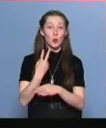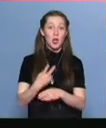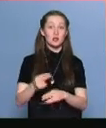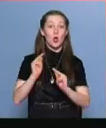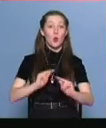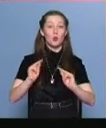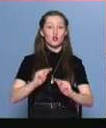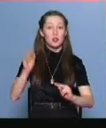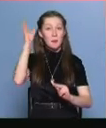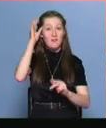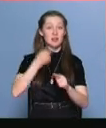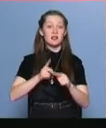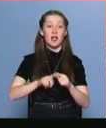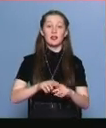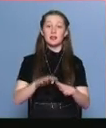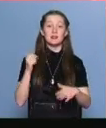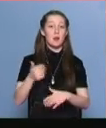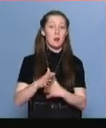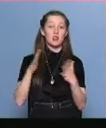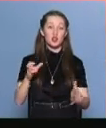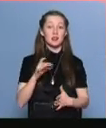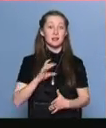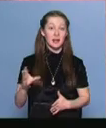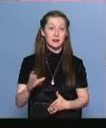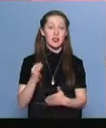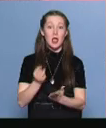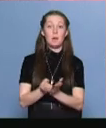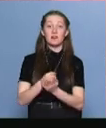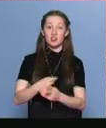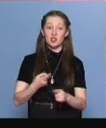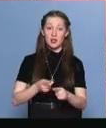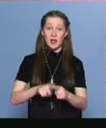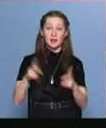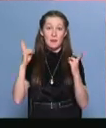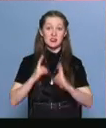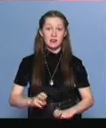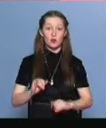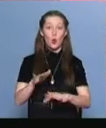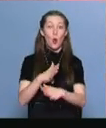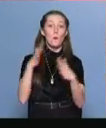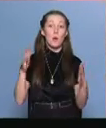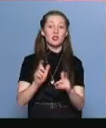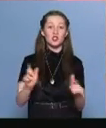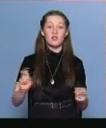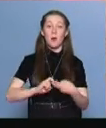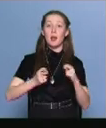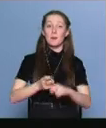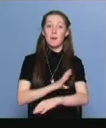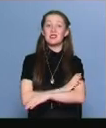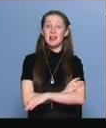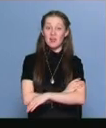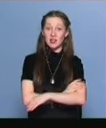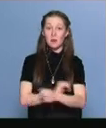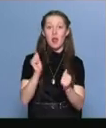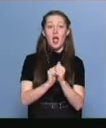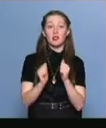считается одной из самых стрессовых. В подтверждение первые результаты скрининга. У большинства сегодняшних пациенток проблемы с давлением. Чаще